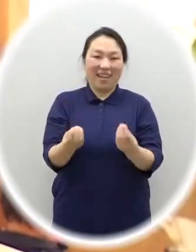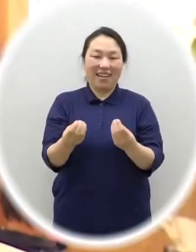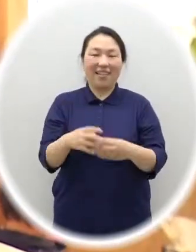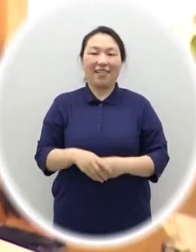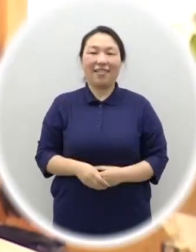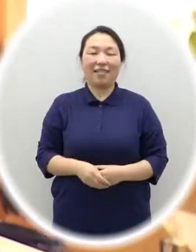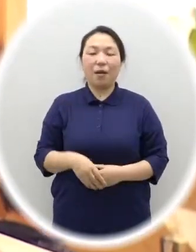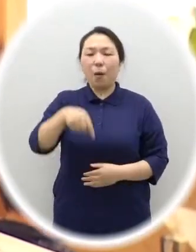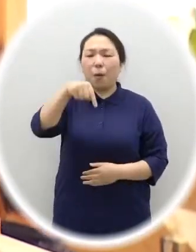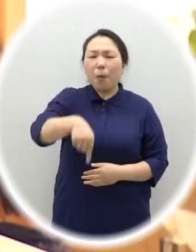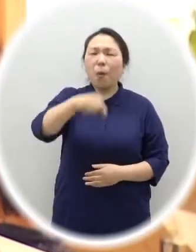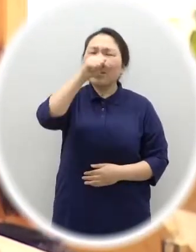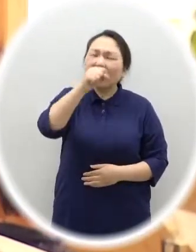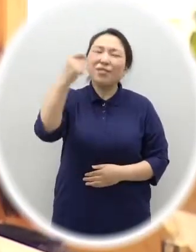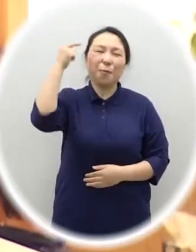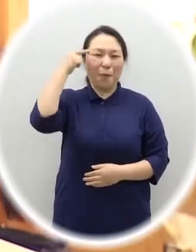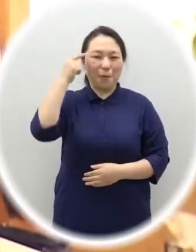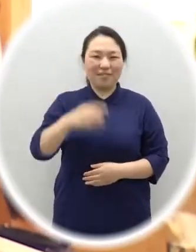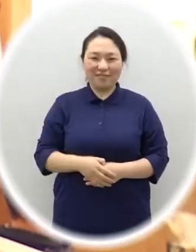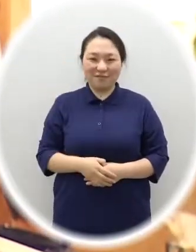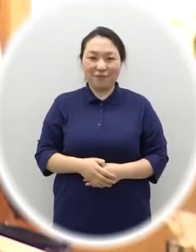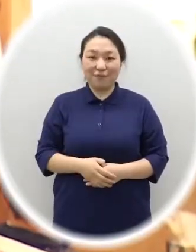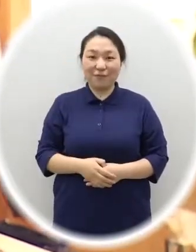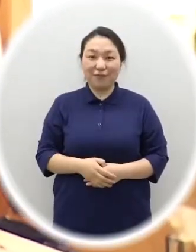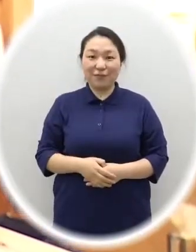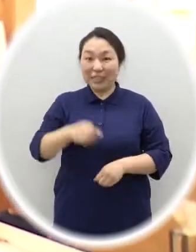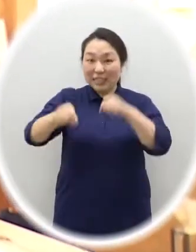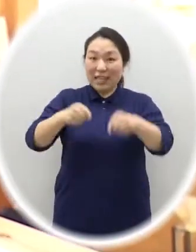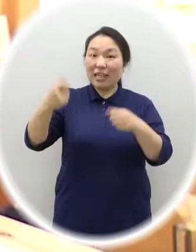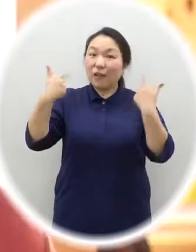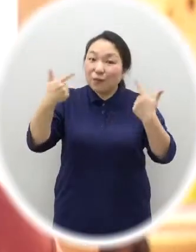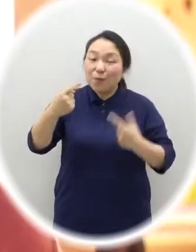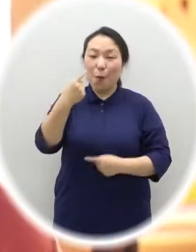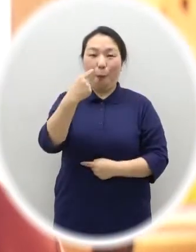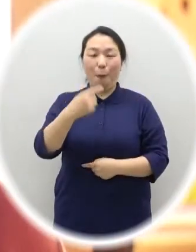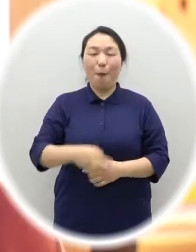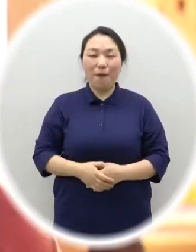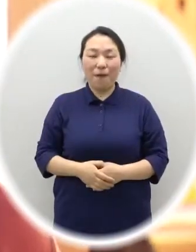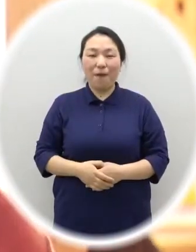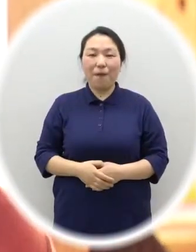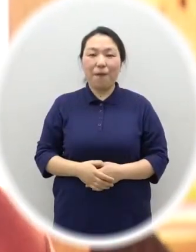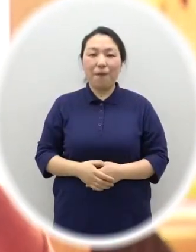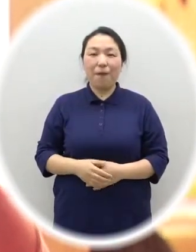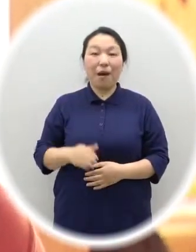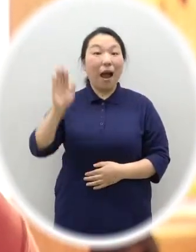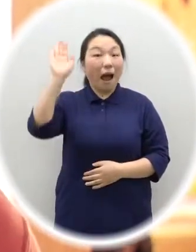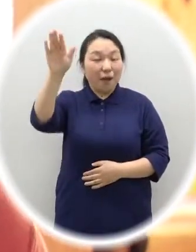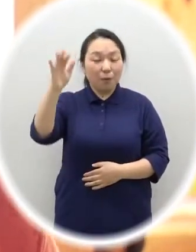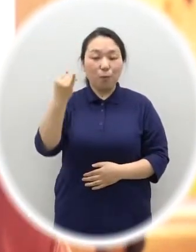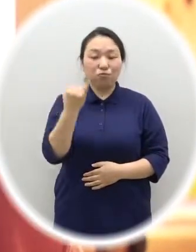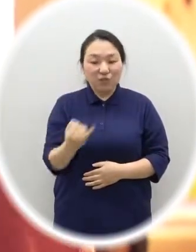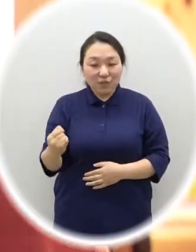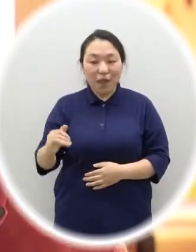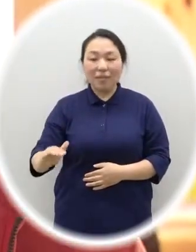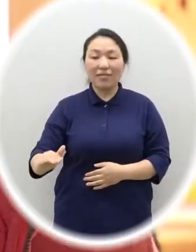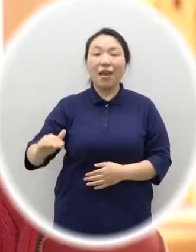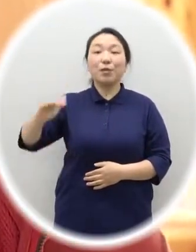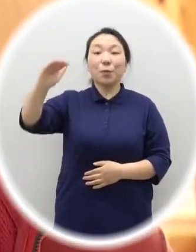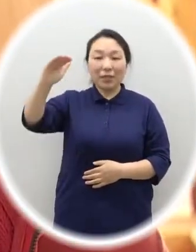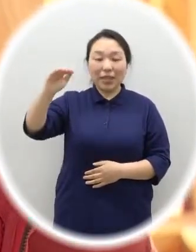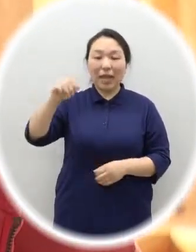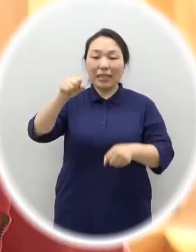いや、いいと思います。自転車、はい、よく乗るんで、娘とかも自転車乗れるようになったらぜひ行きたいと思います